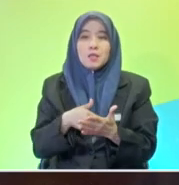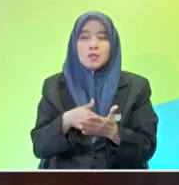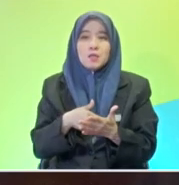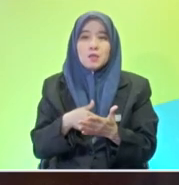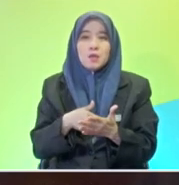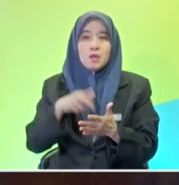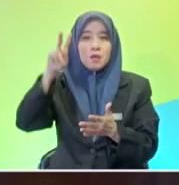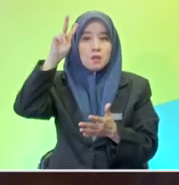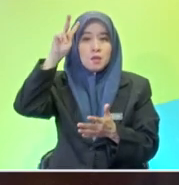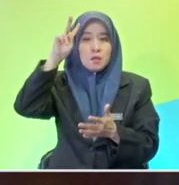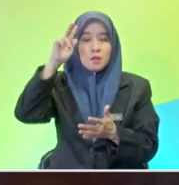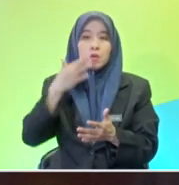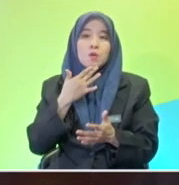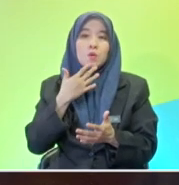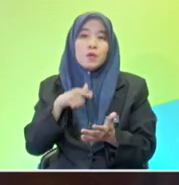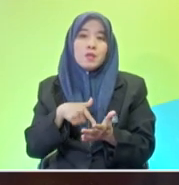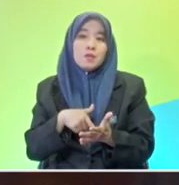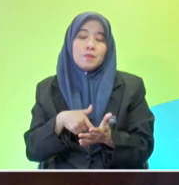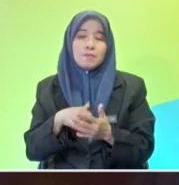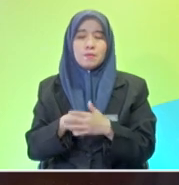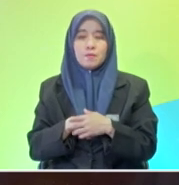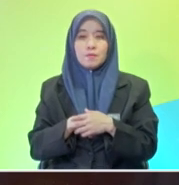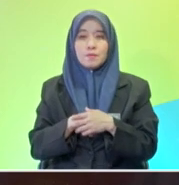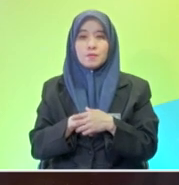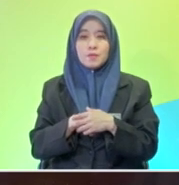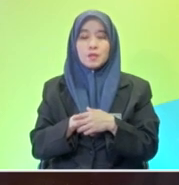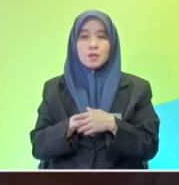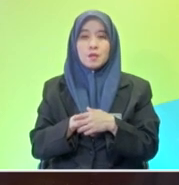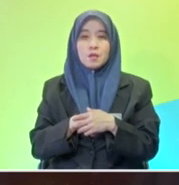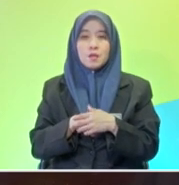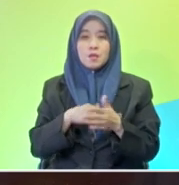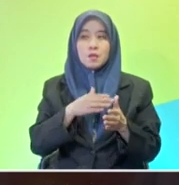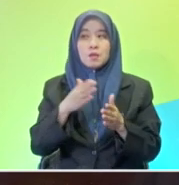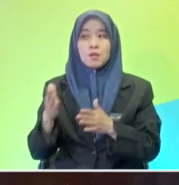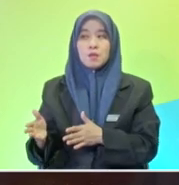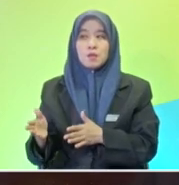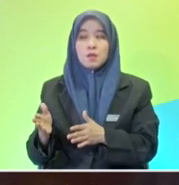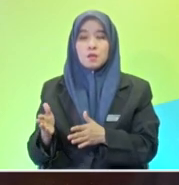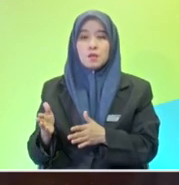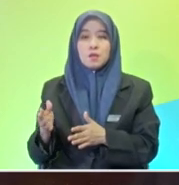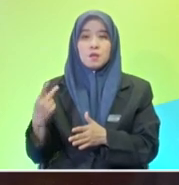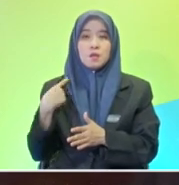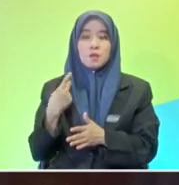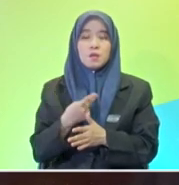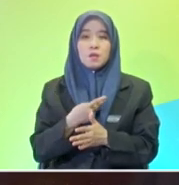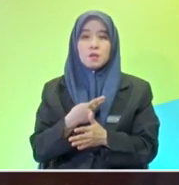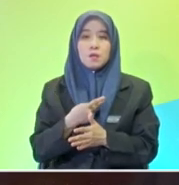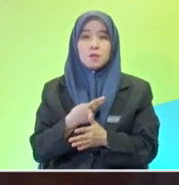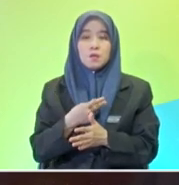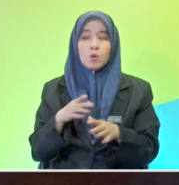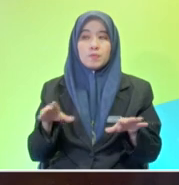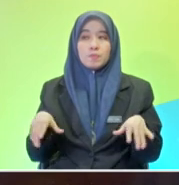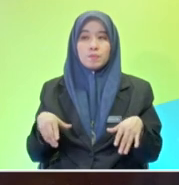Pasu Cikgu tu okey kita nak buat lagi yang sebelah sini pula Abang Kris kan Abang Kris sudah yang situ saya